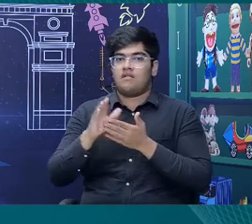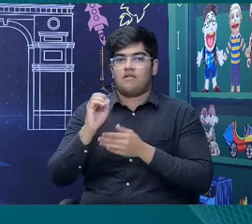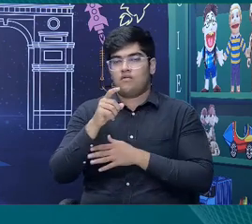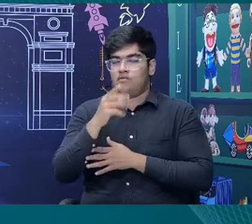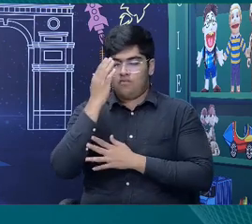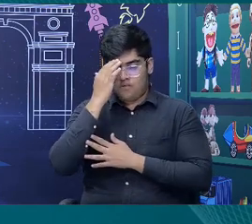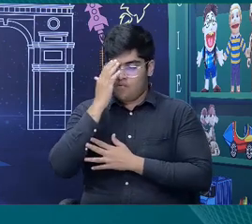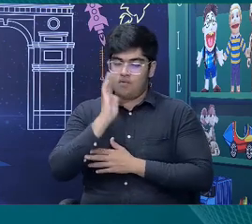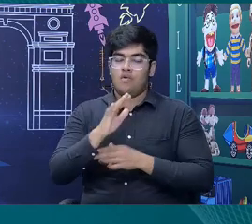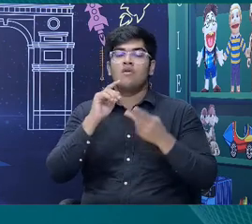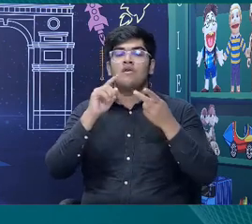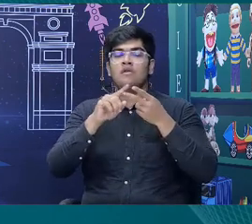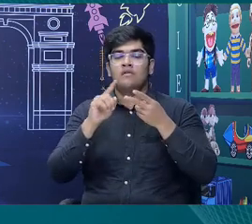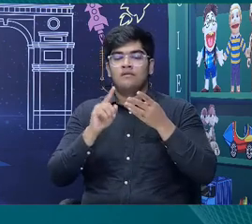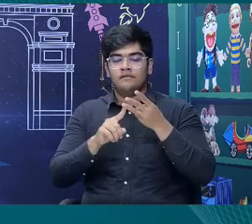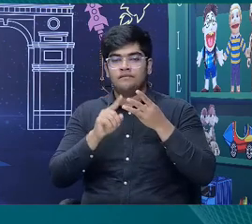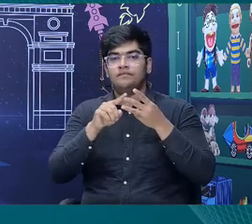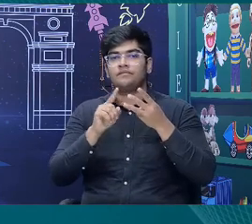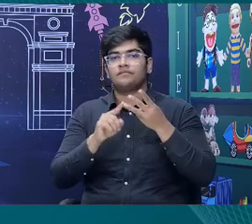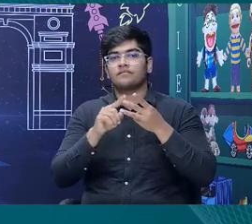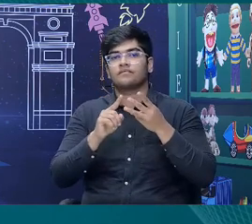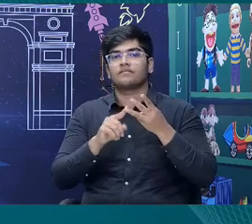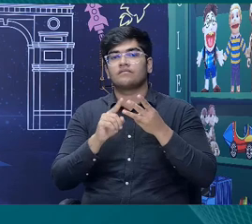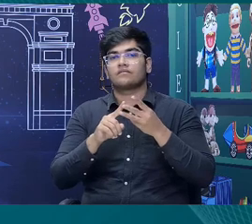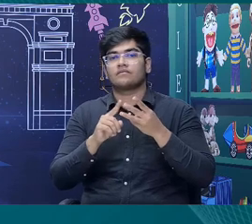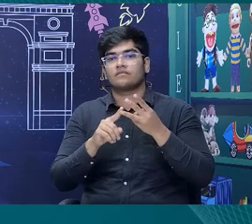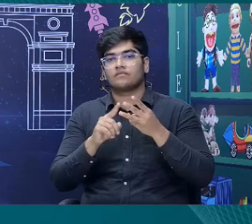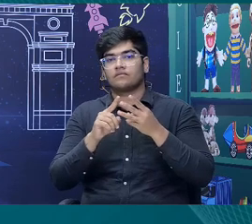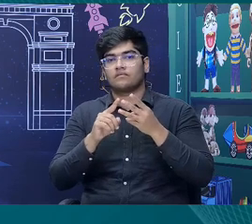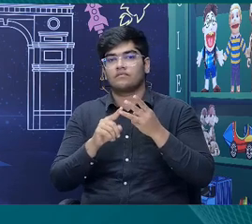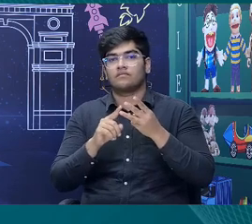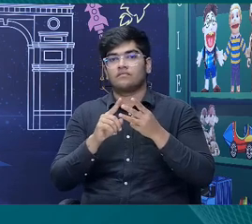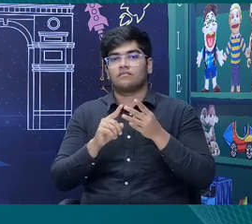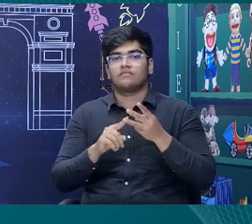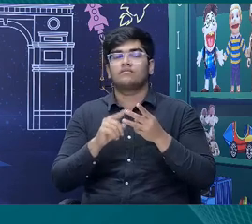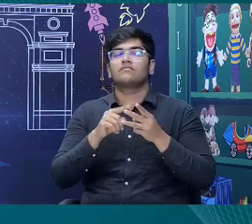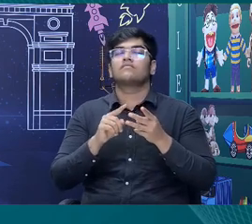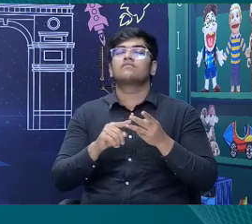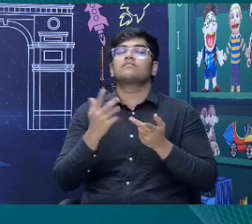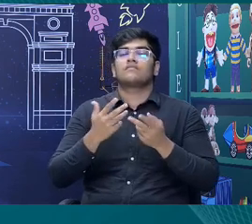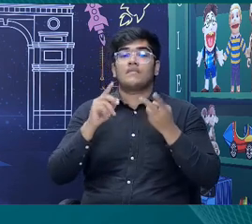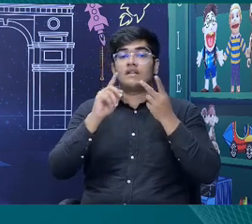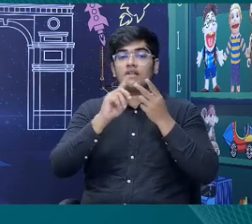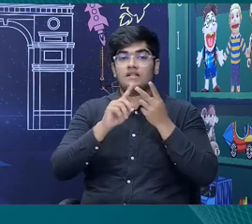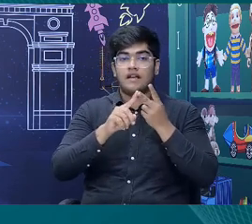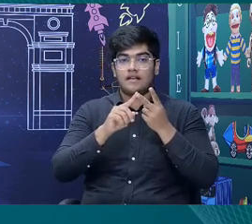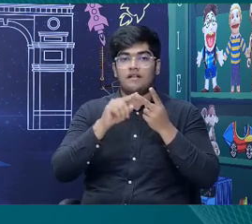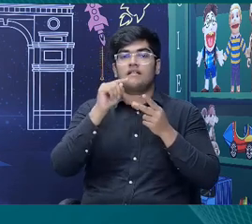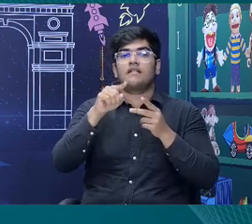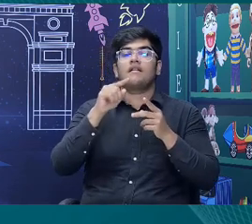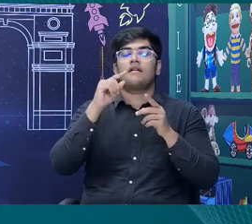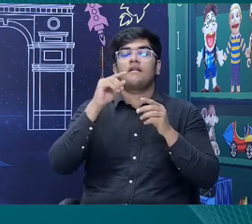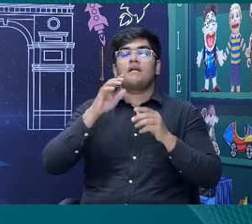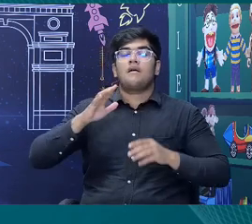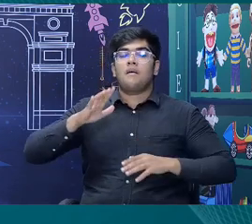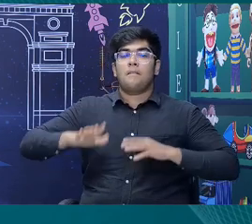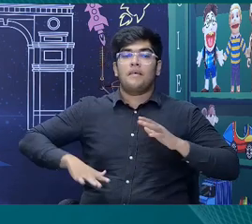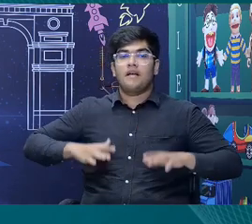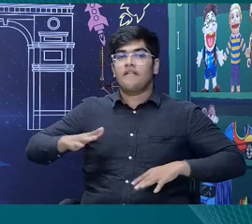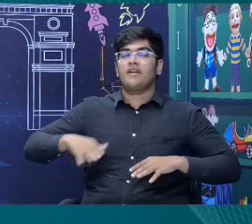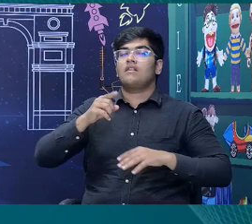दो और थ जिसके बारे हमने बात कीट इ बिहेवियरल एंड ओके बिहेवियर और साइकोडायनेमिक में एक चीज